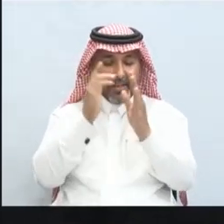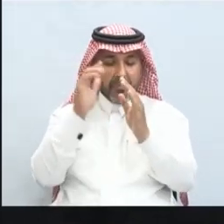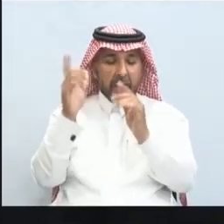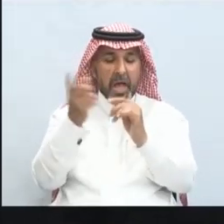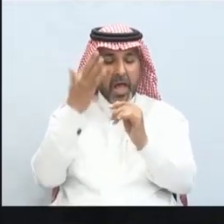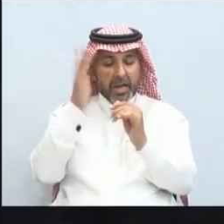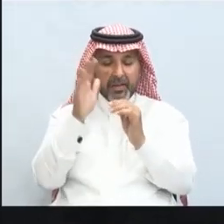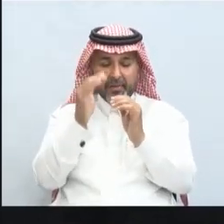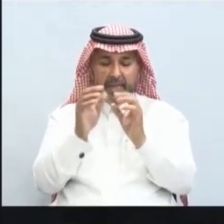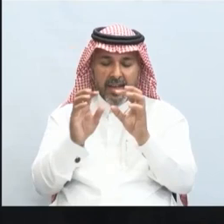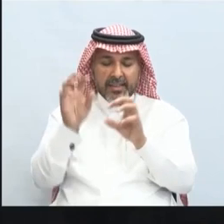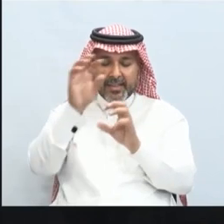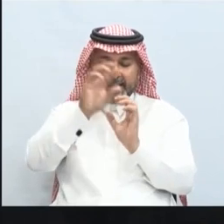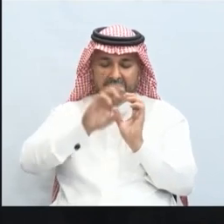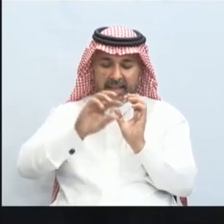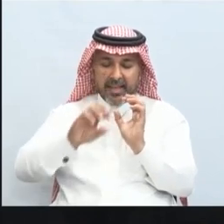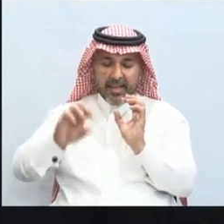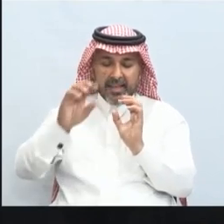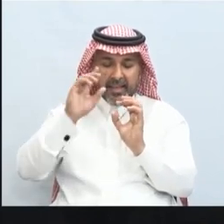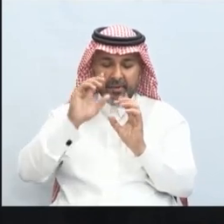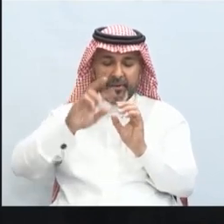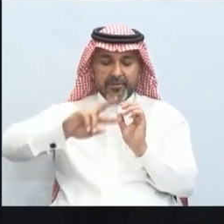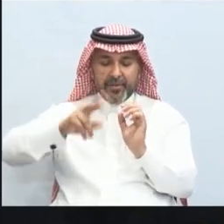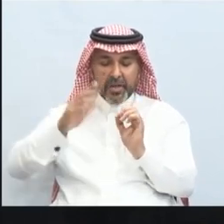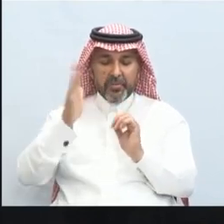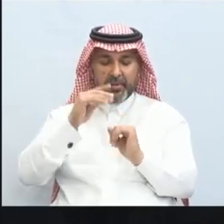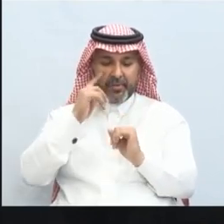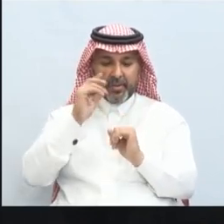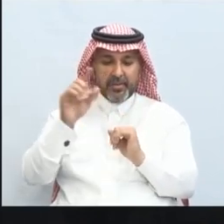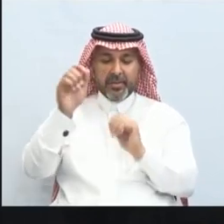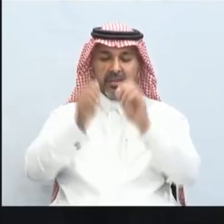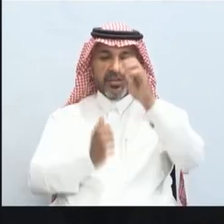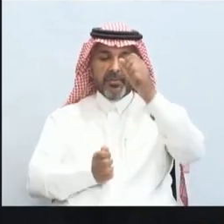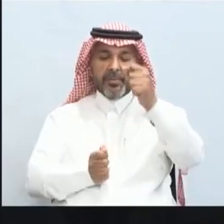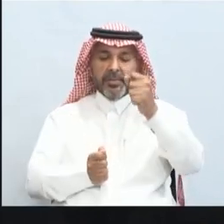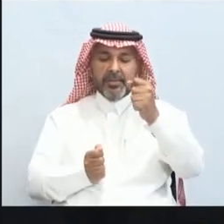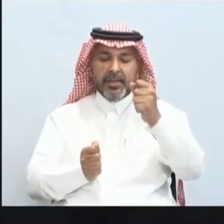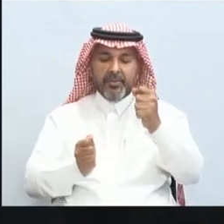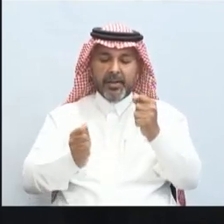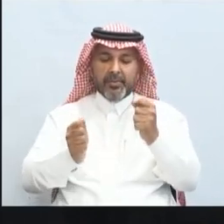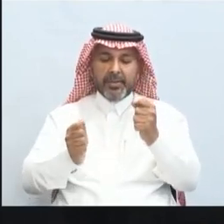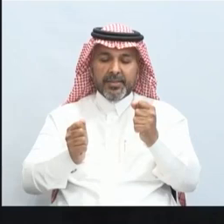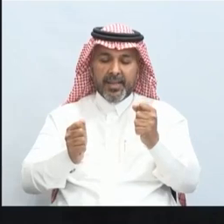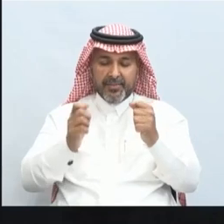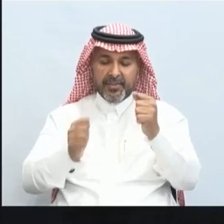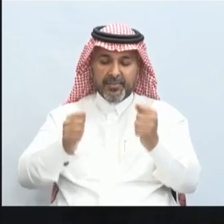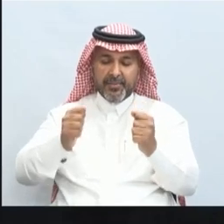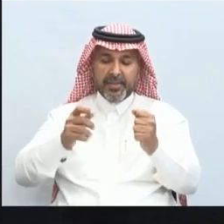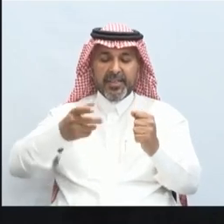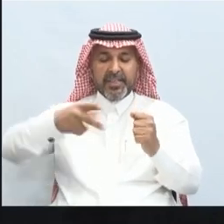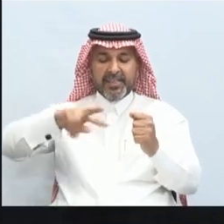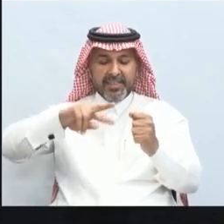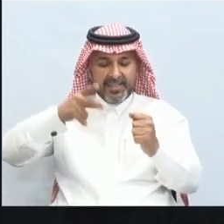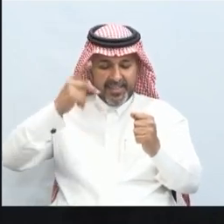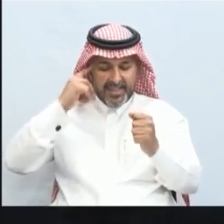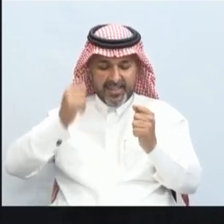فبالتالي ما يفرق معي هذا الترتيب من هذا الترتيب لانه فقط دور الصحن ها ادور الصحن كذا وبالتالي ما يختلف